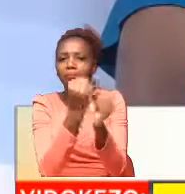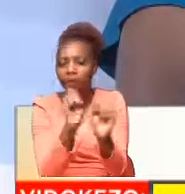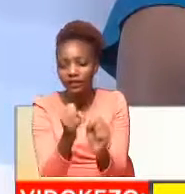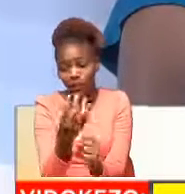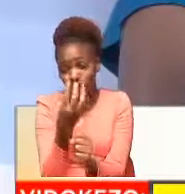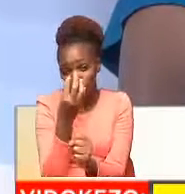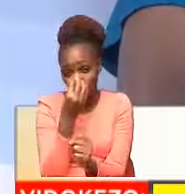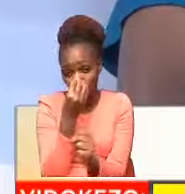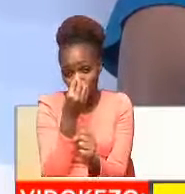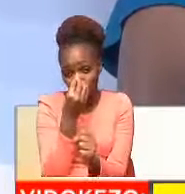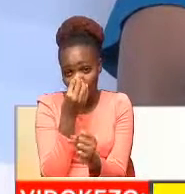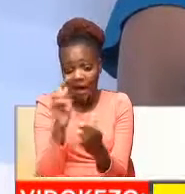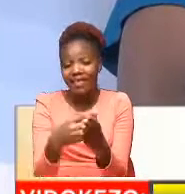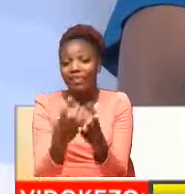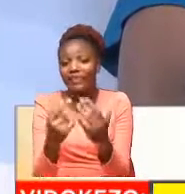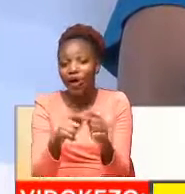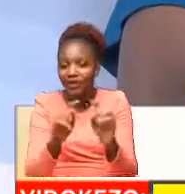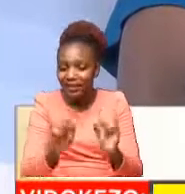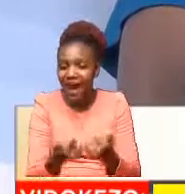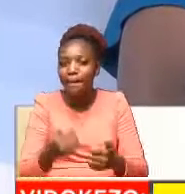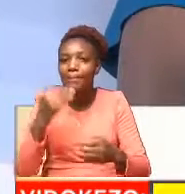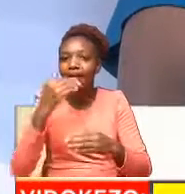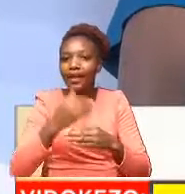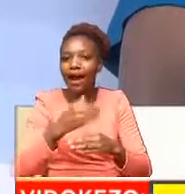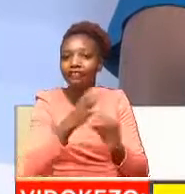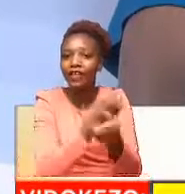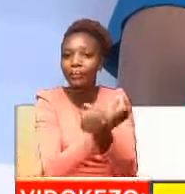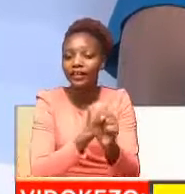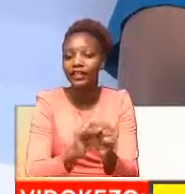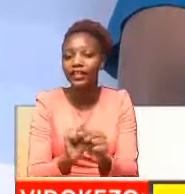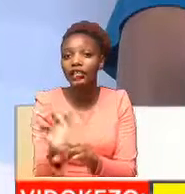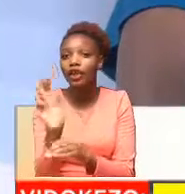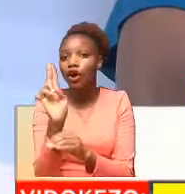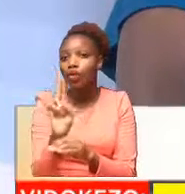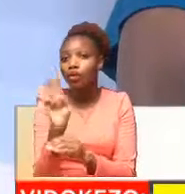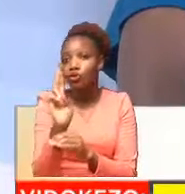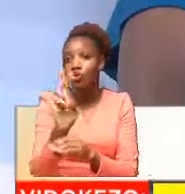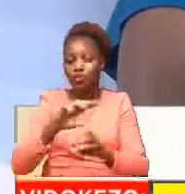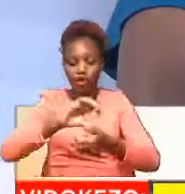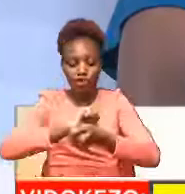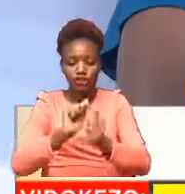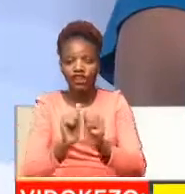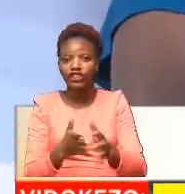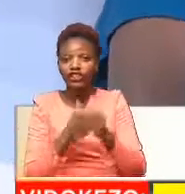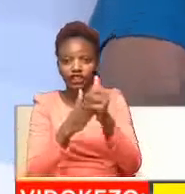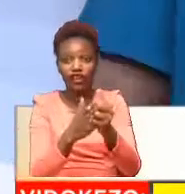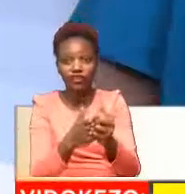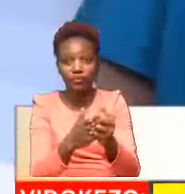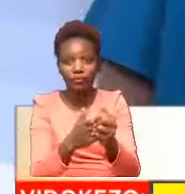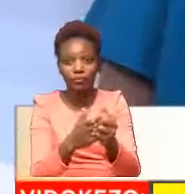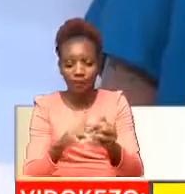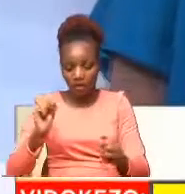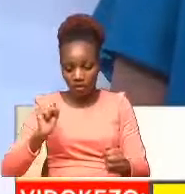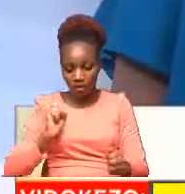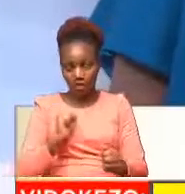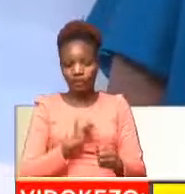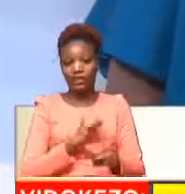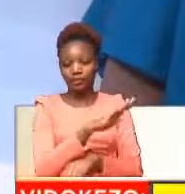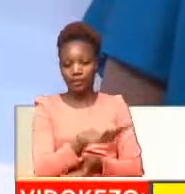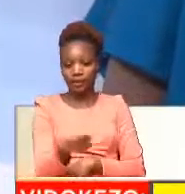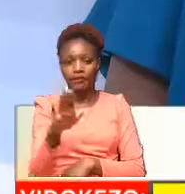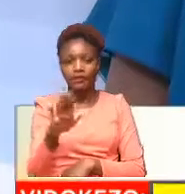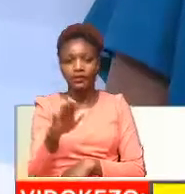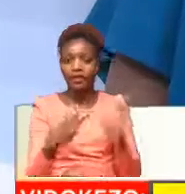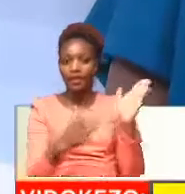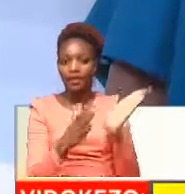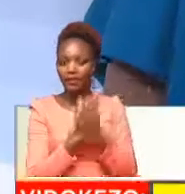William Ruto. Haya yanajiri baada ya Rais Kenyatta kufanya mabadiliko ya uongozi katika bunge la Seneti. Mwanahabari